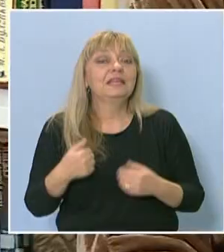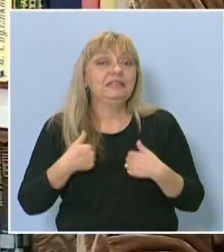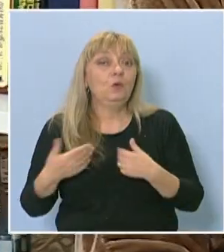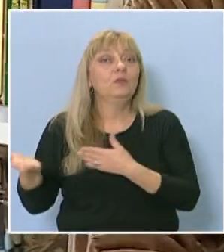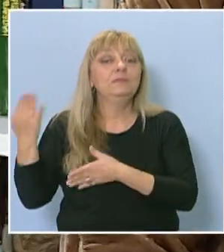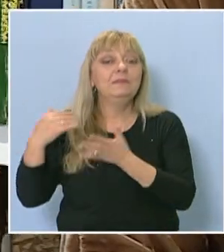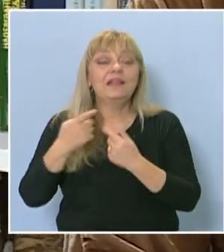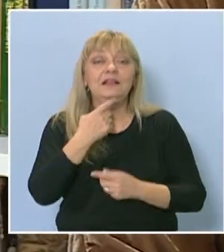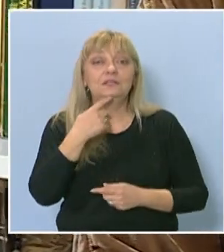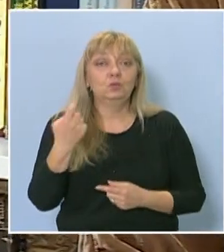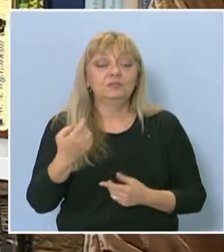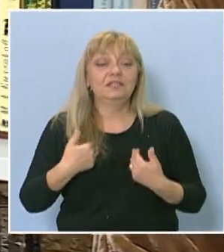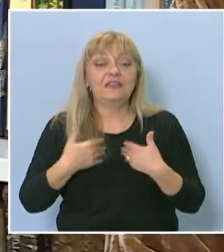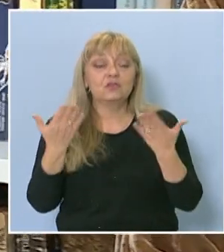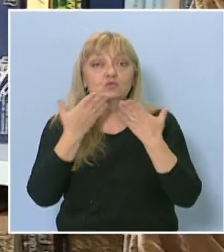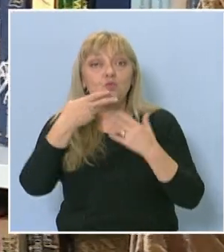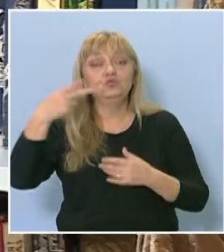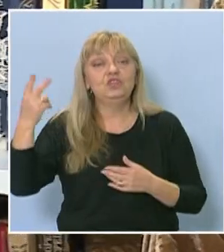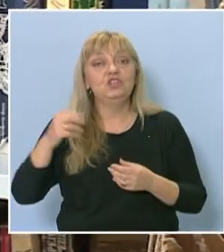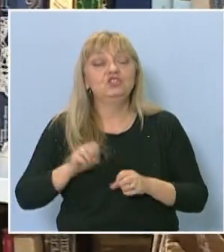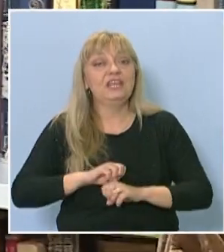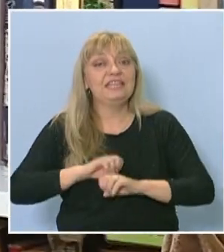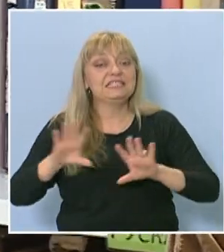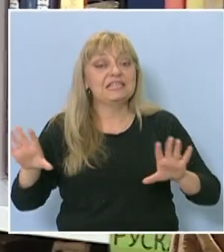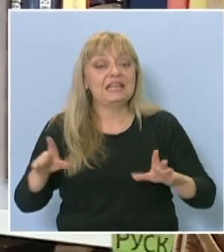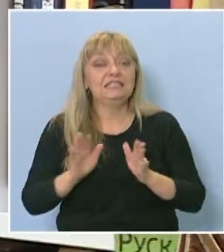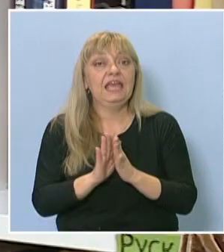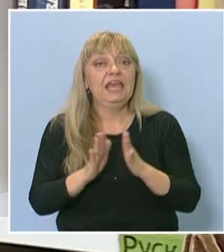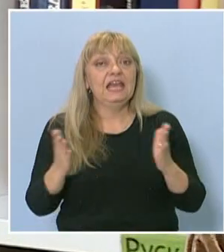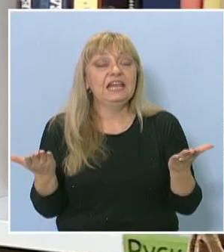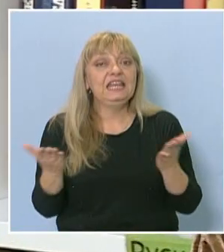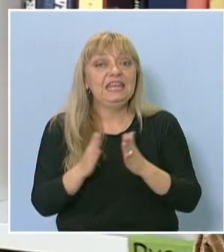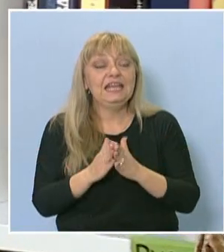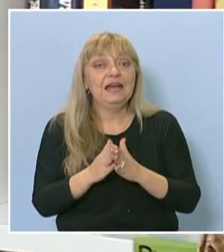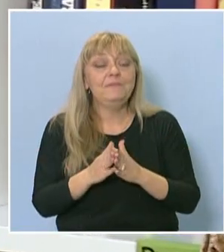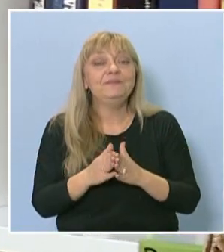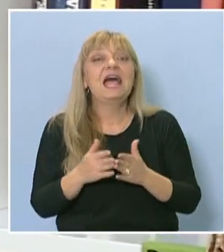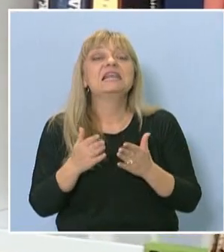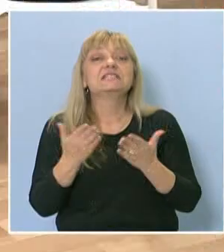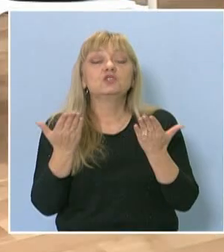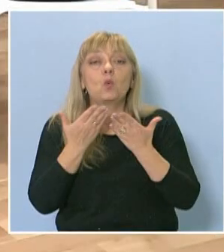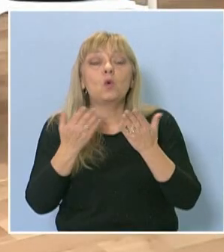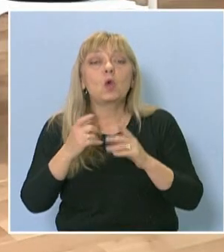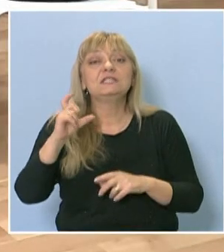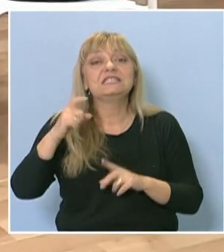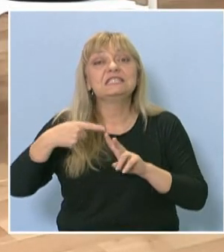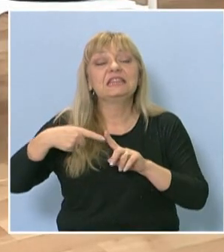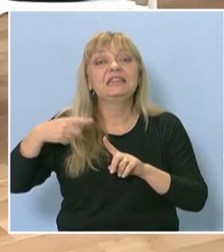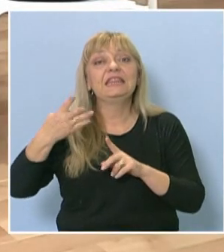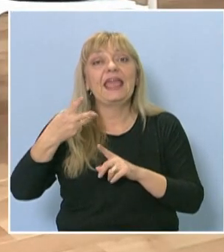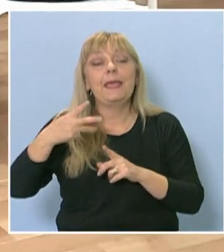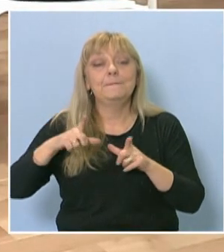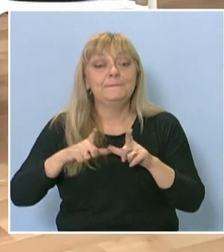година нашето училище издаде всъщност книга с така наречените STEM уроци. При нас те са